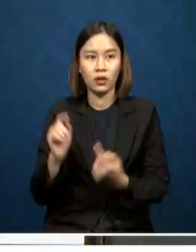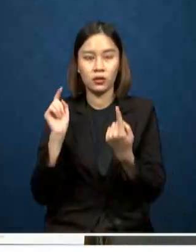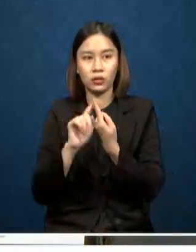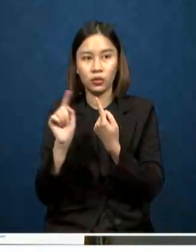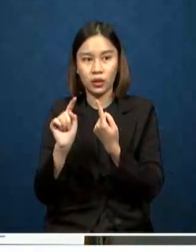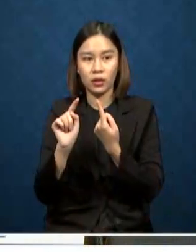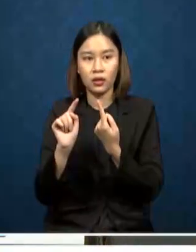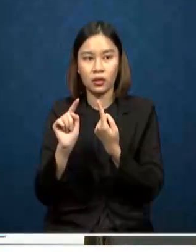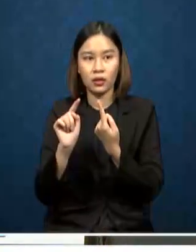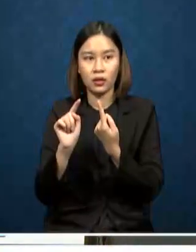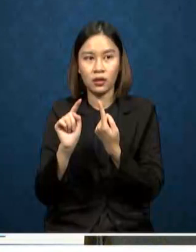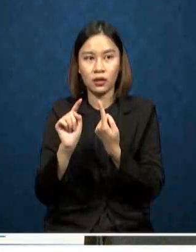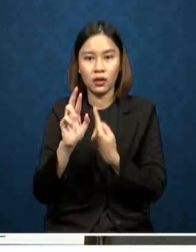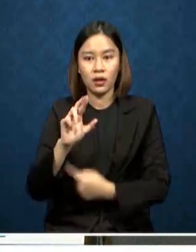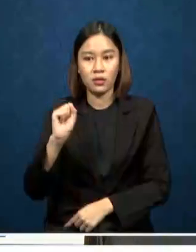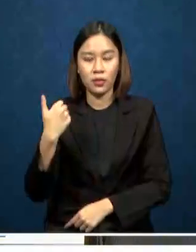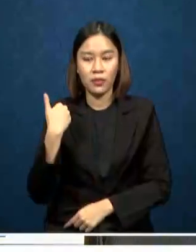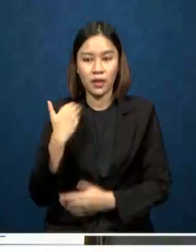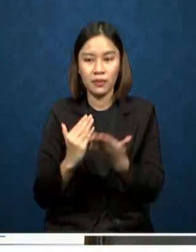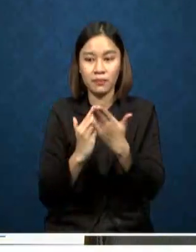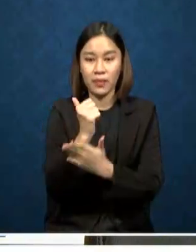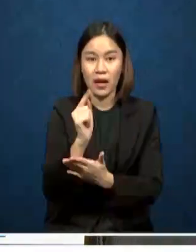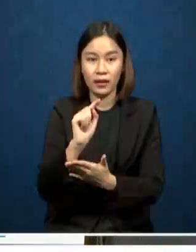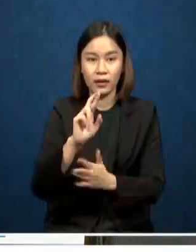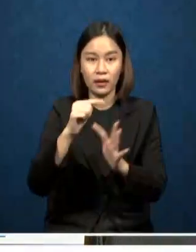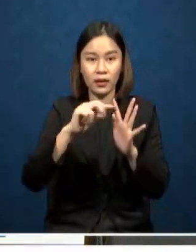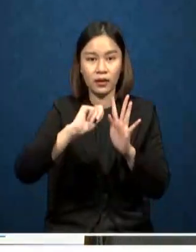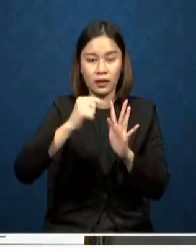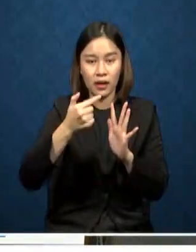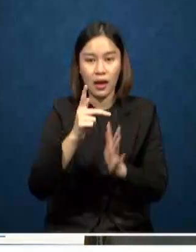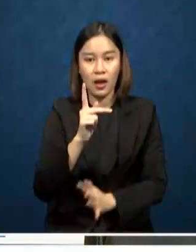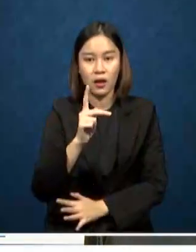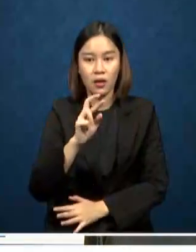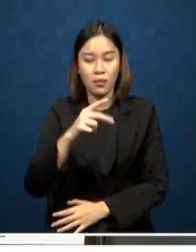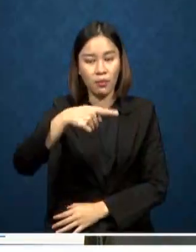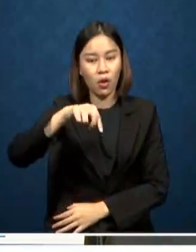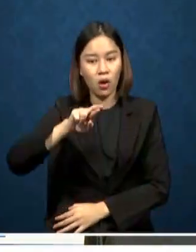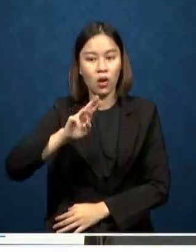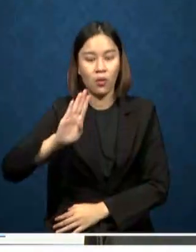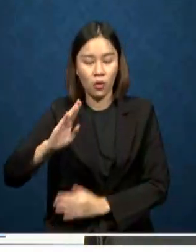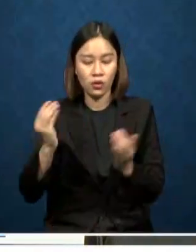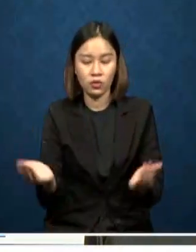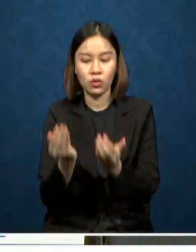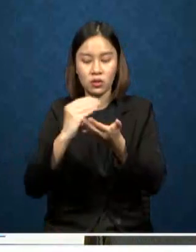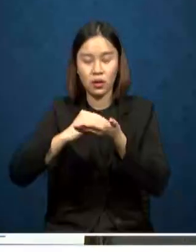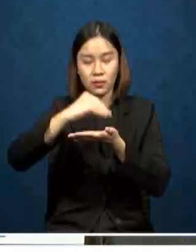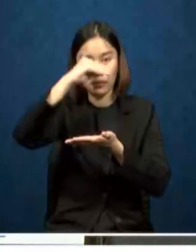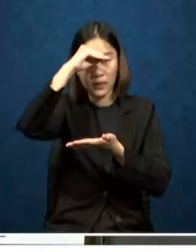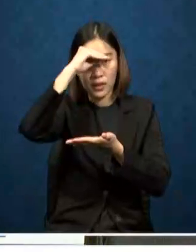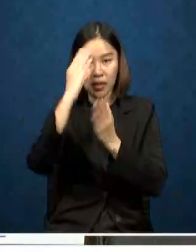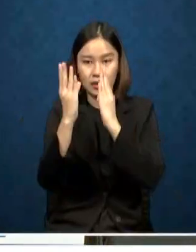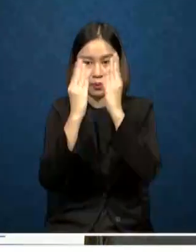ที่รัฐสภาได้ผ่านร่างกรมส่งเสริมพระราชบัญญัติกรมส่งเสริมการเรียนรู้